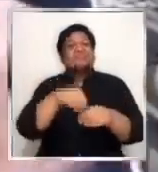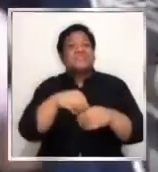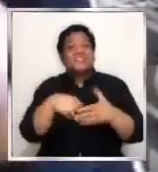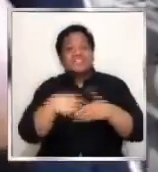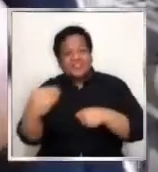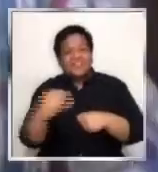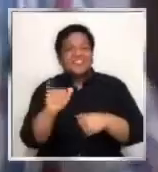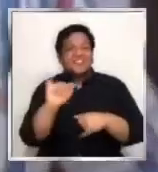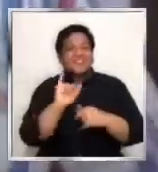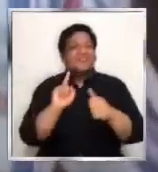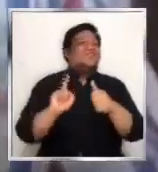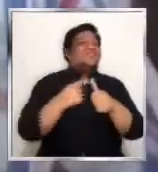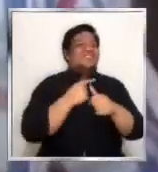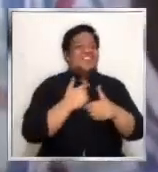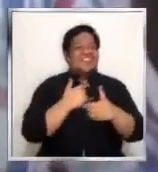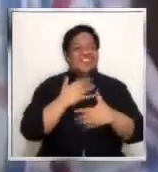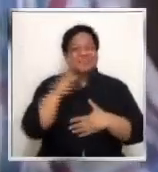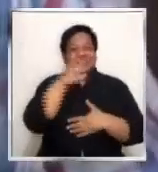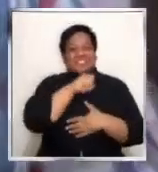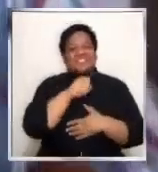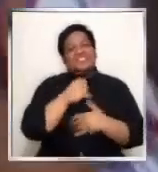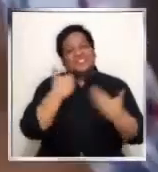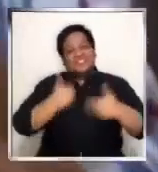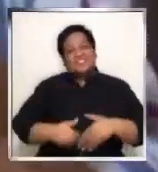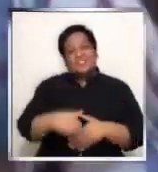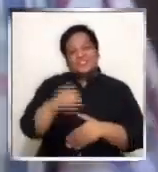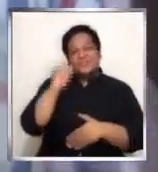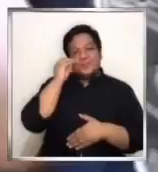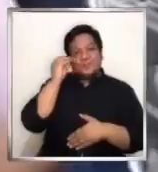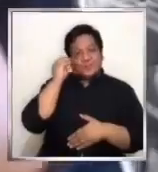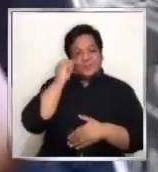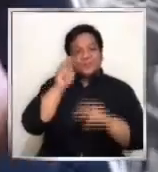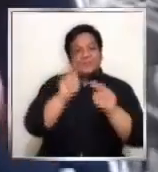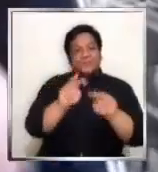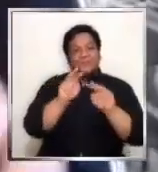Ako si Oscar Oida, Body. Nakatutok din 24 oras.